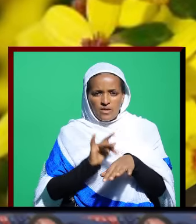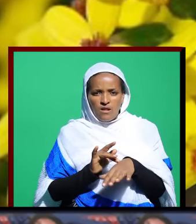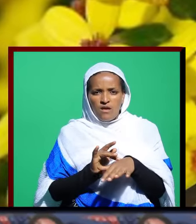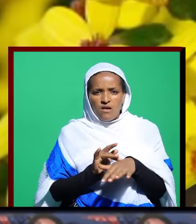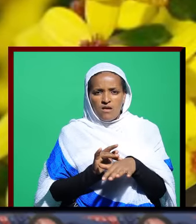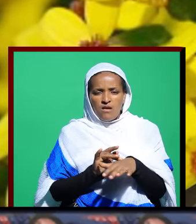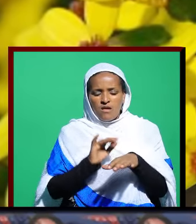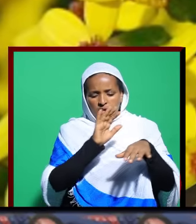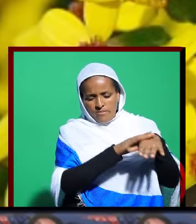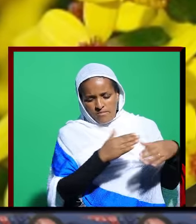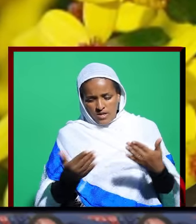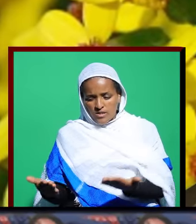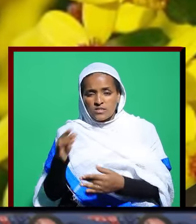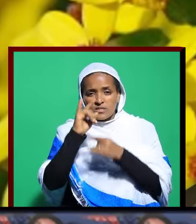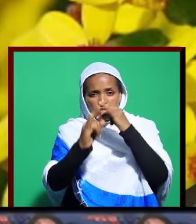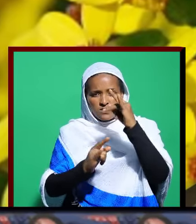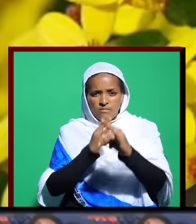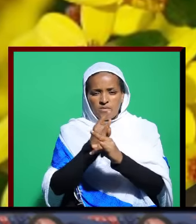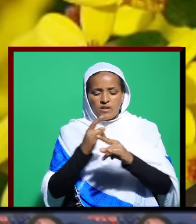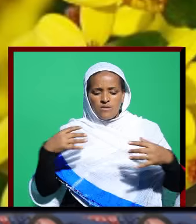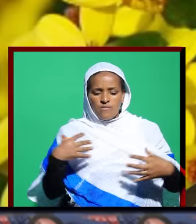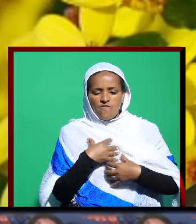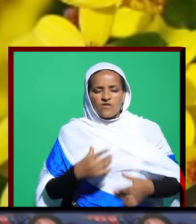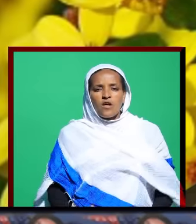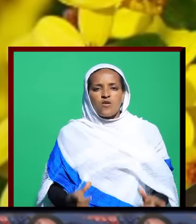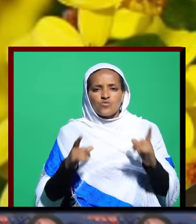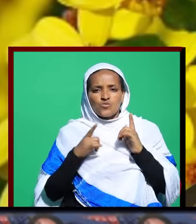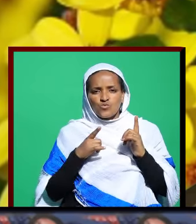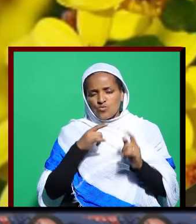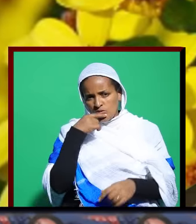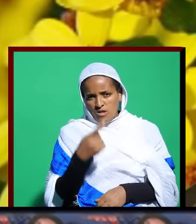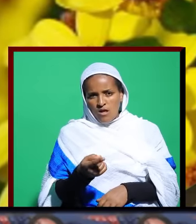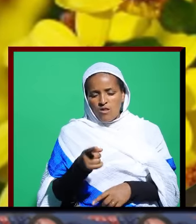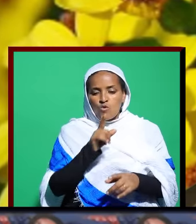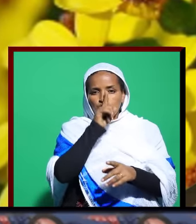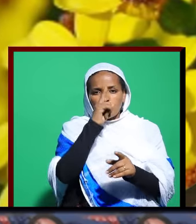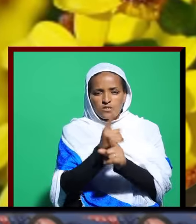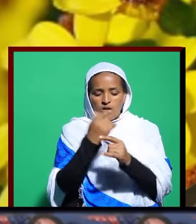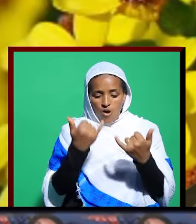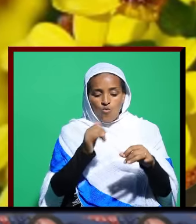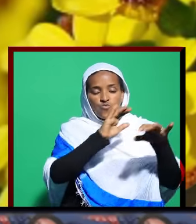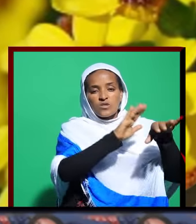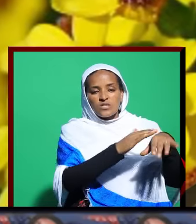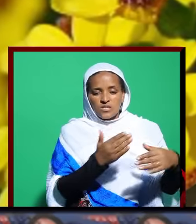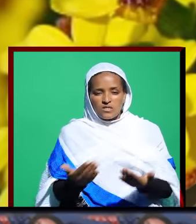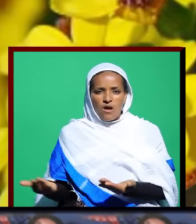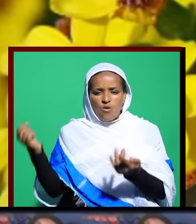ቁጥር 17 ላይ በእንግድነት ዘመናችሁ በፍርሃት ኑሩ ይላል። እውነት ነው። አሁን